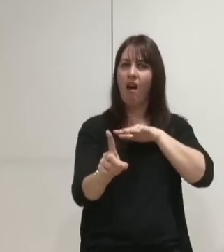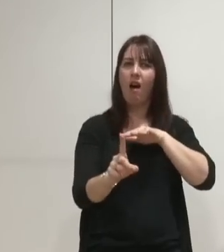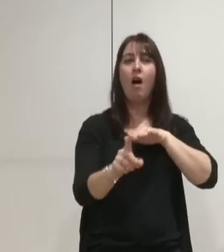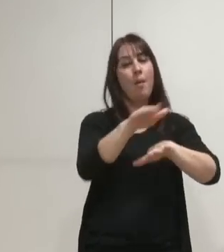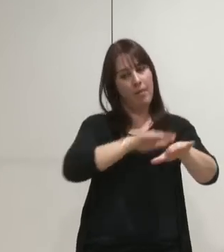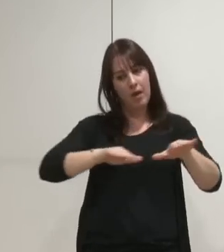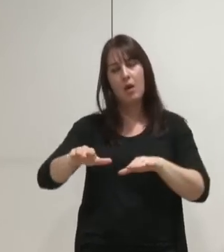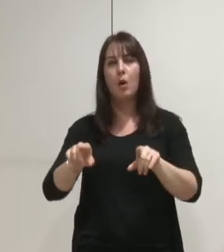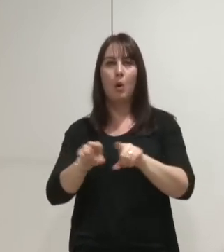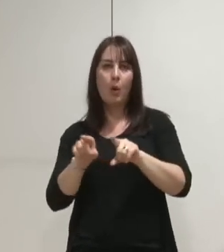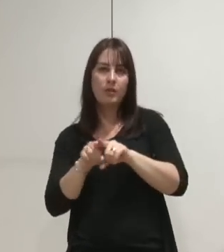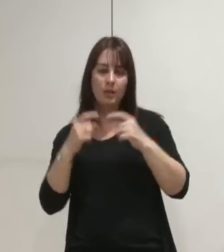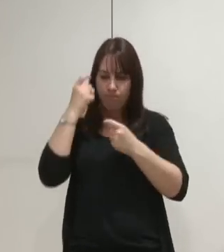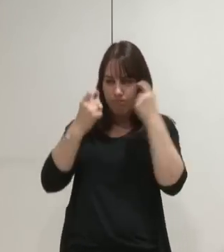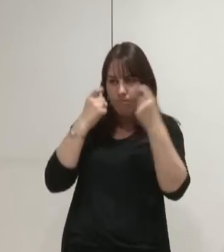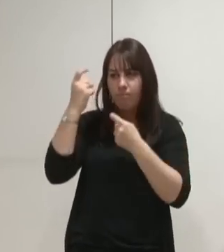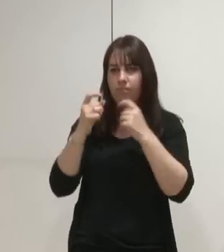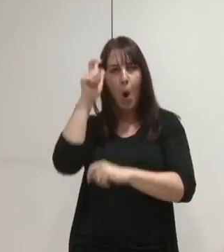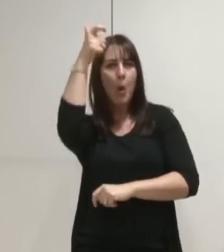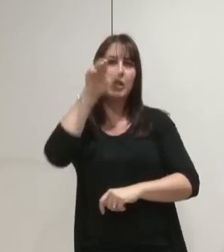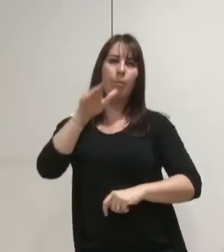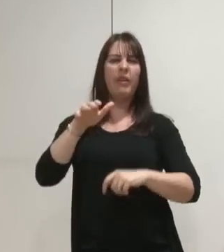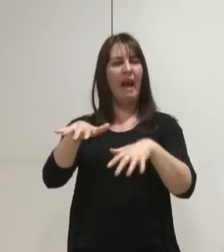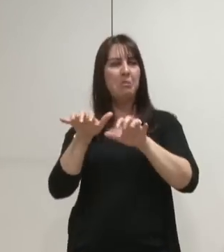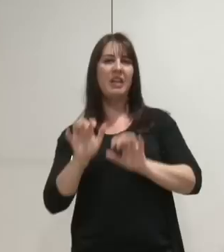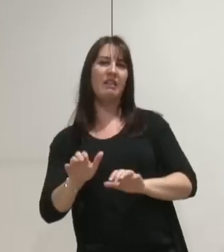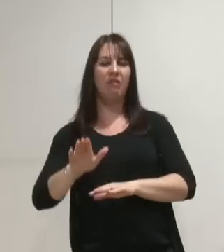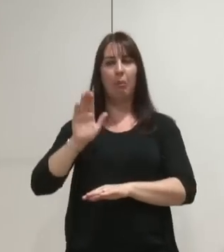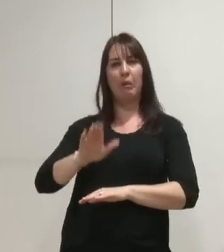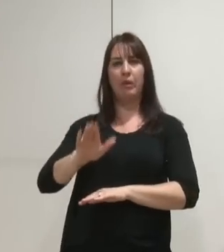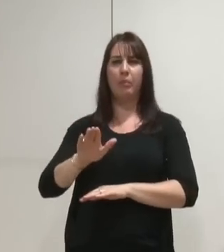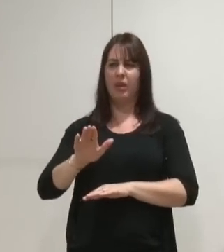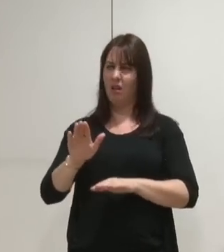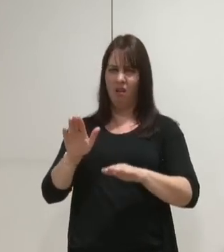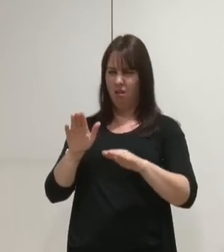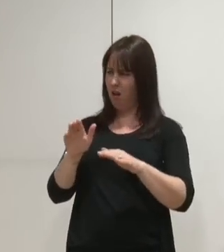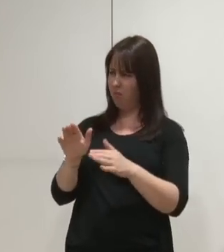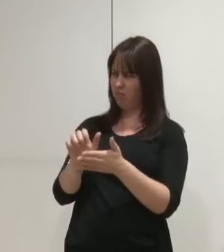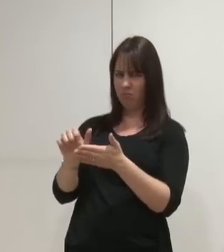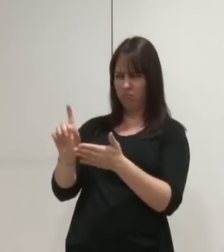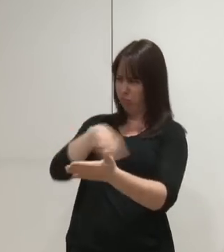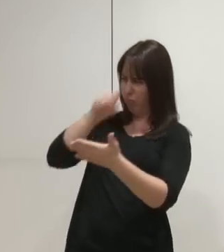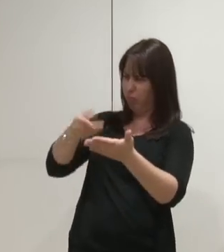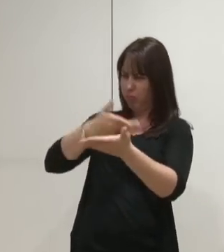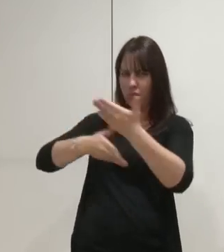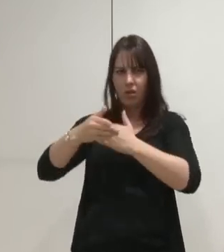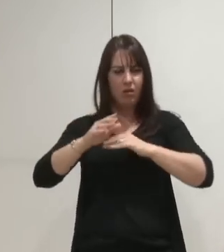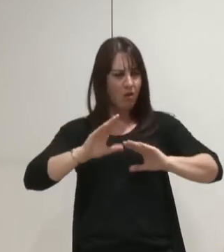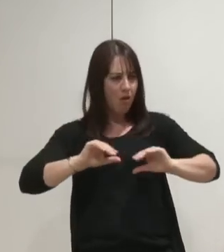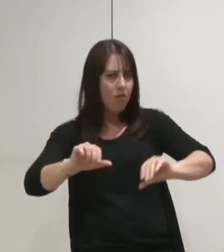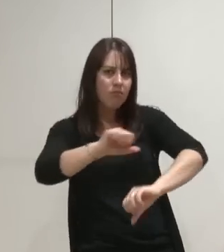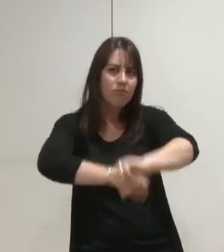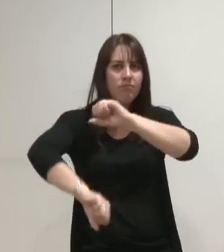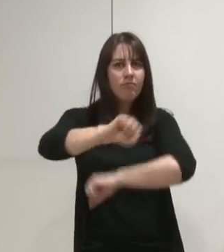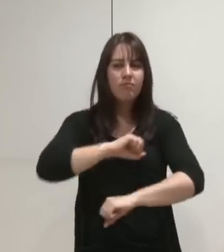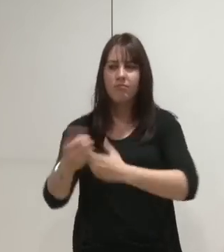également de lutter contre des logiques un peu bureaucratiques et d'avoir sur le terrain euh une participation et un